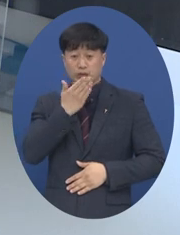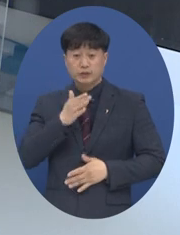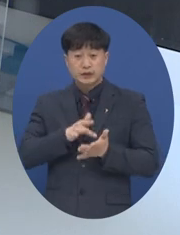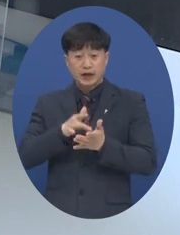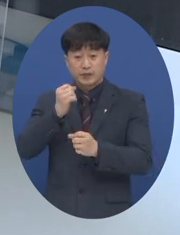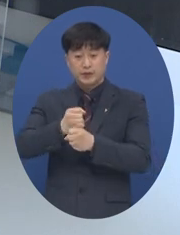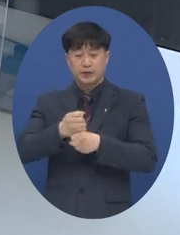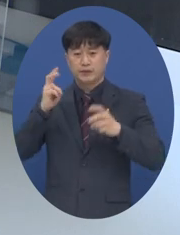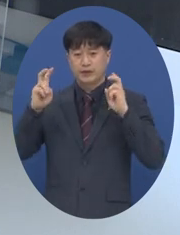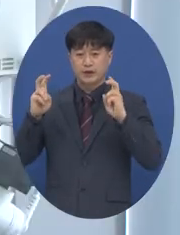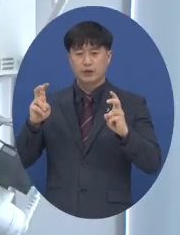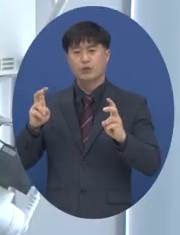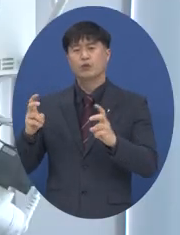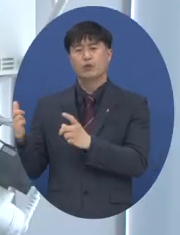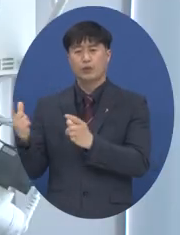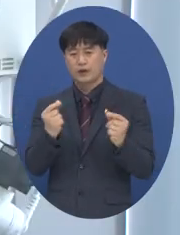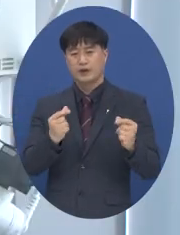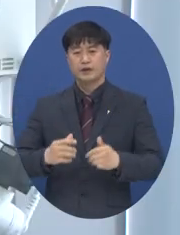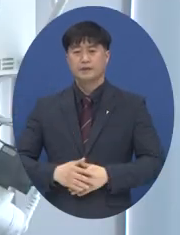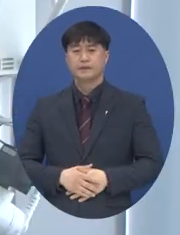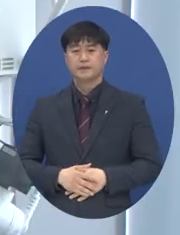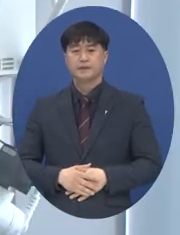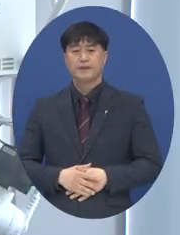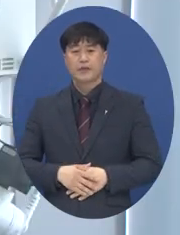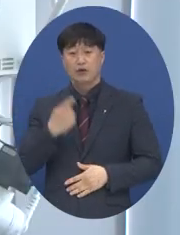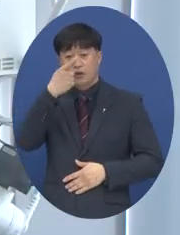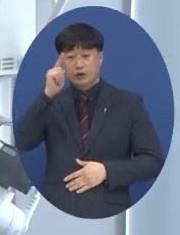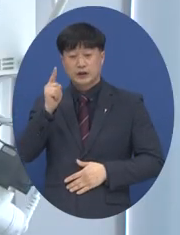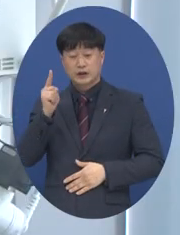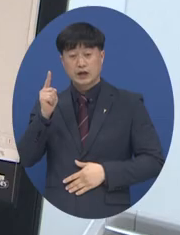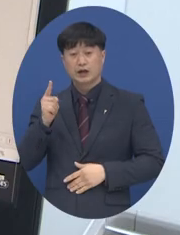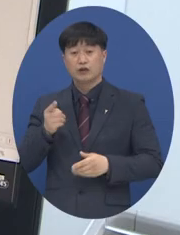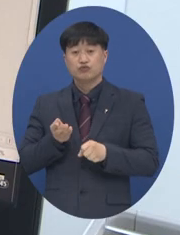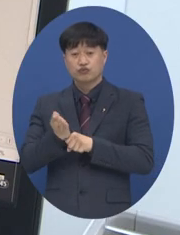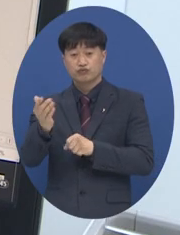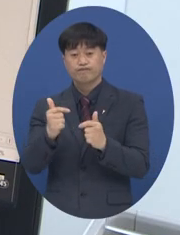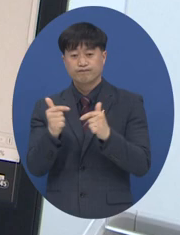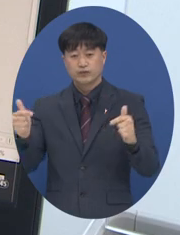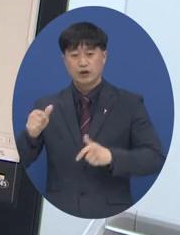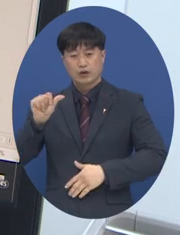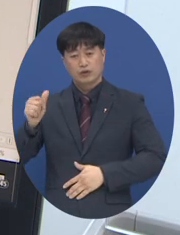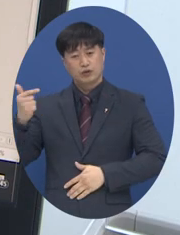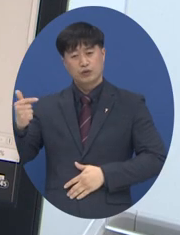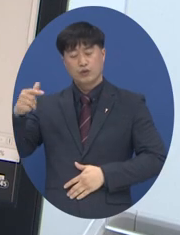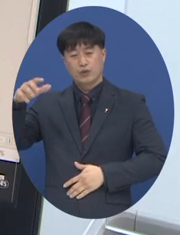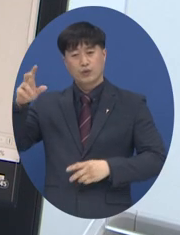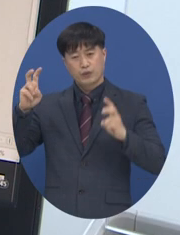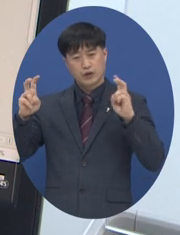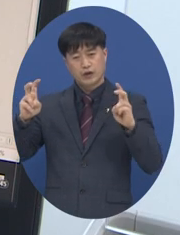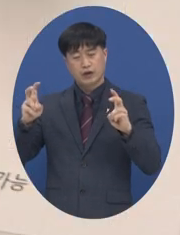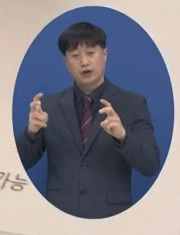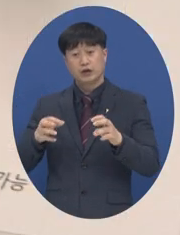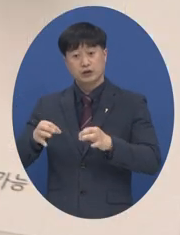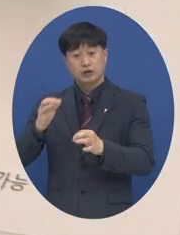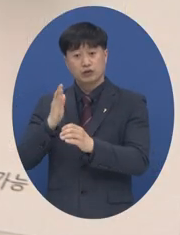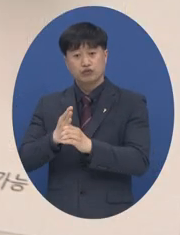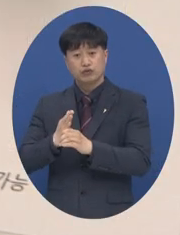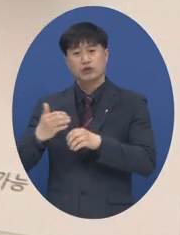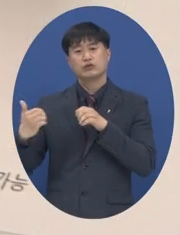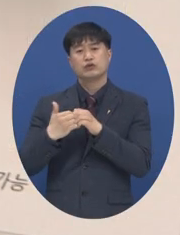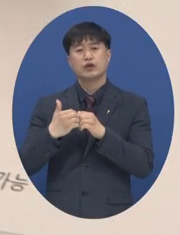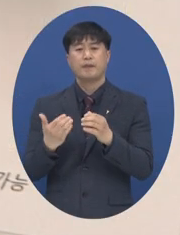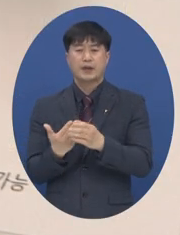화장품 과 의약외품 제조 업체도 사항은 마찬가지입니다 러시아까지 수출 시장을 확대해 되어서 곳에 기억과 거리 하던 중에